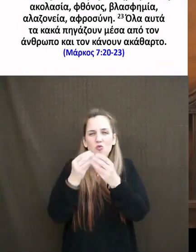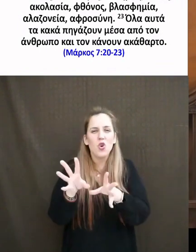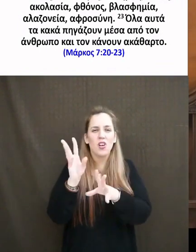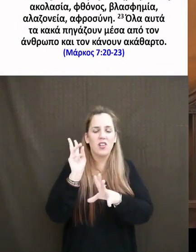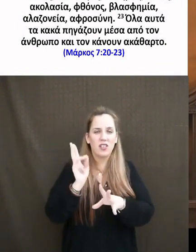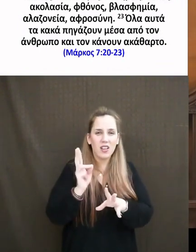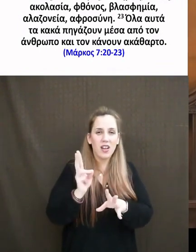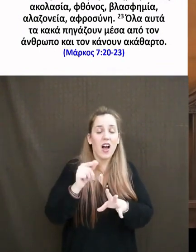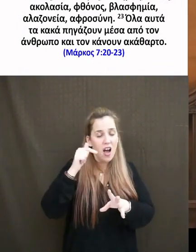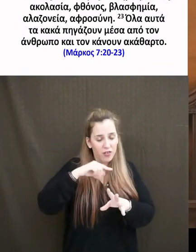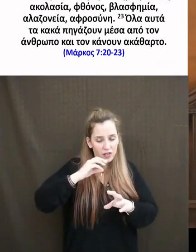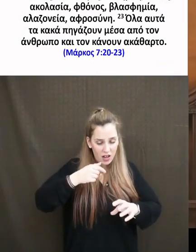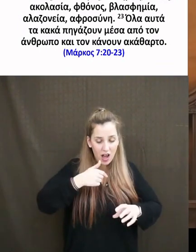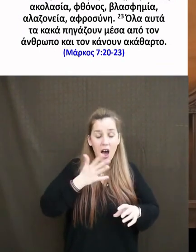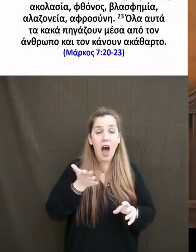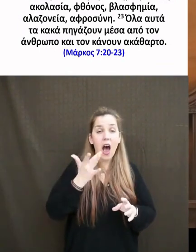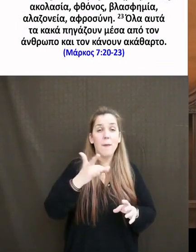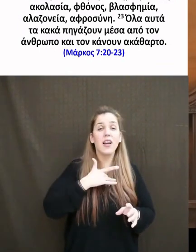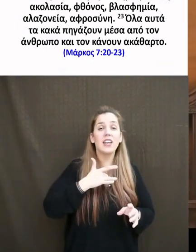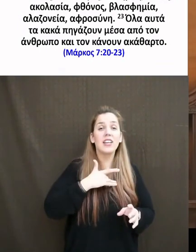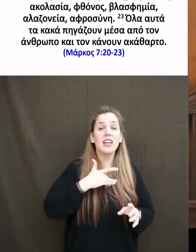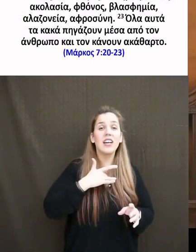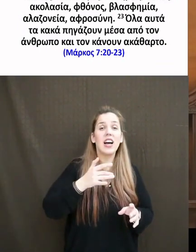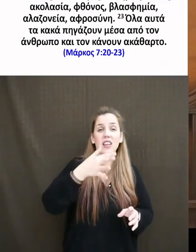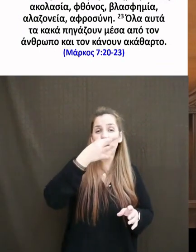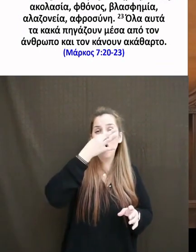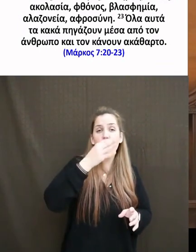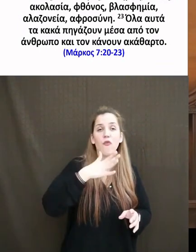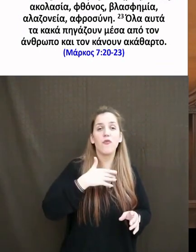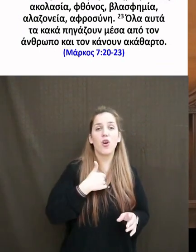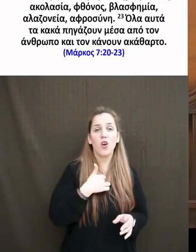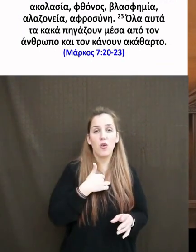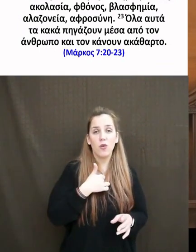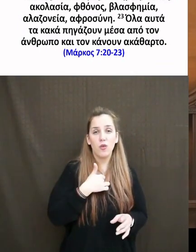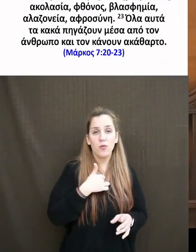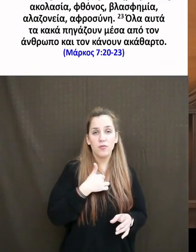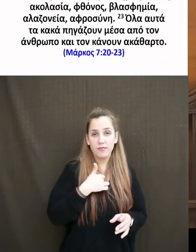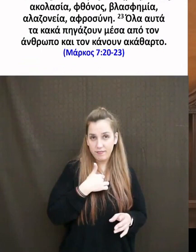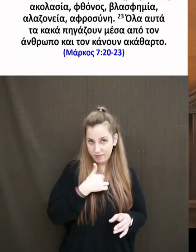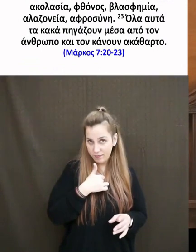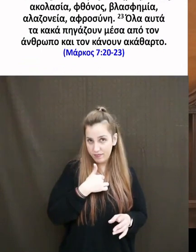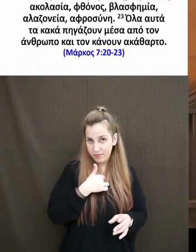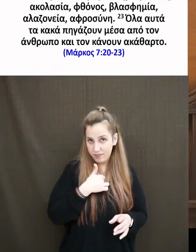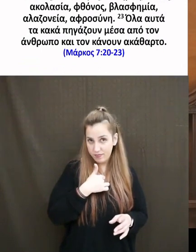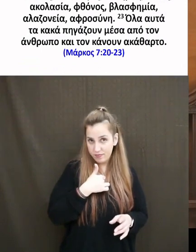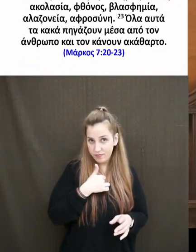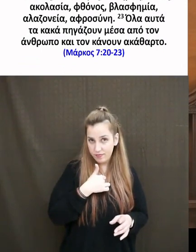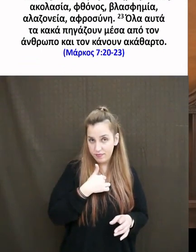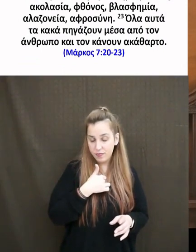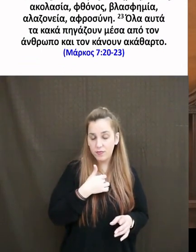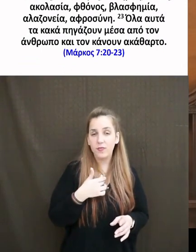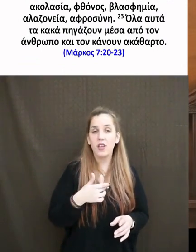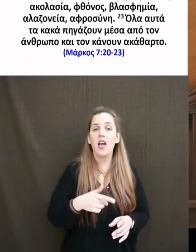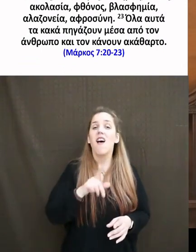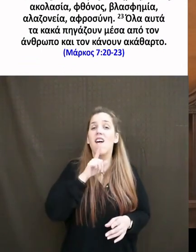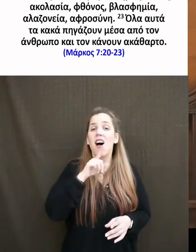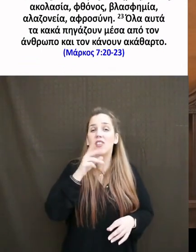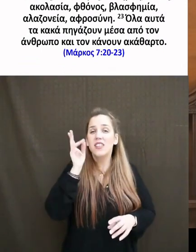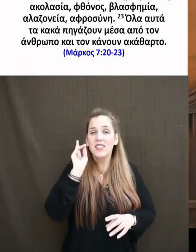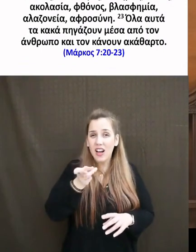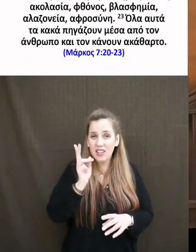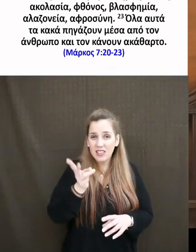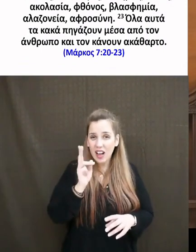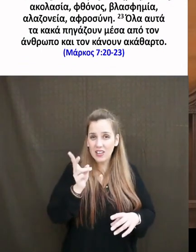φθόνος, βλασφημία, αλαζονία, αφροσύνη. Όλα αυτά τα κακά